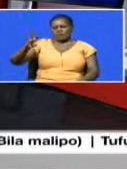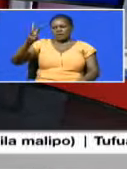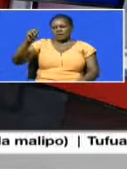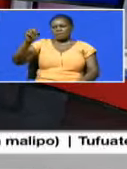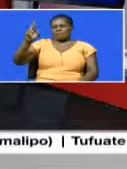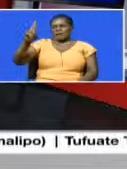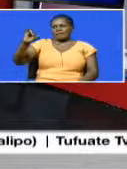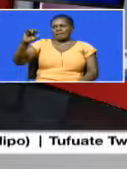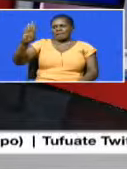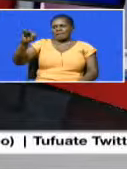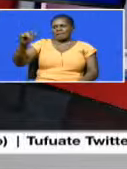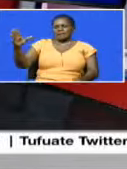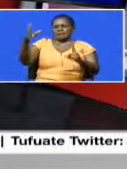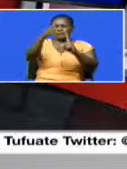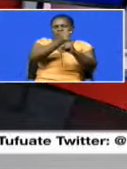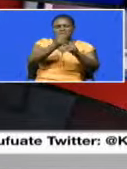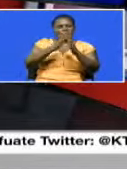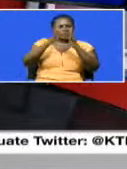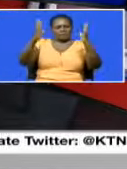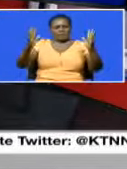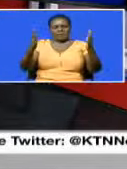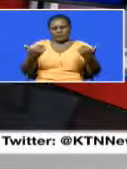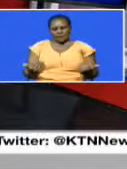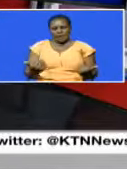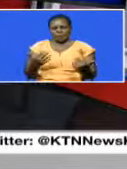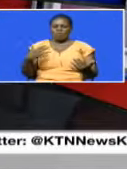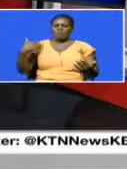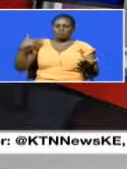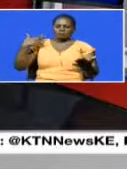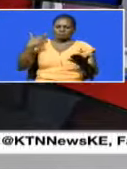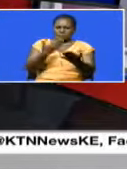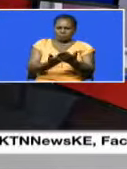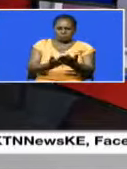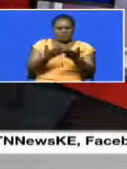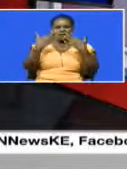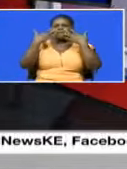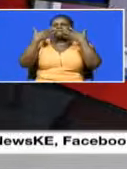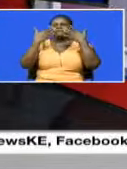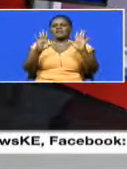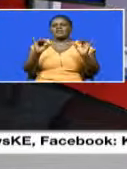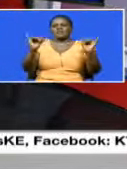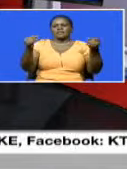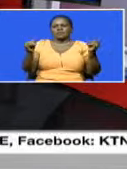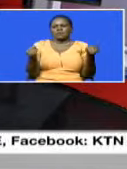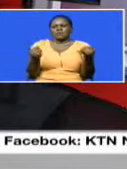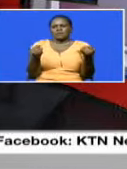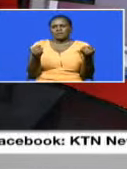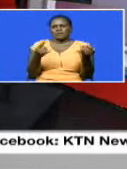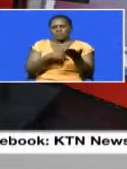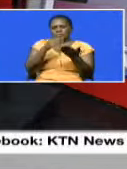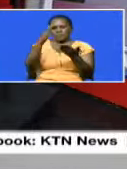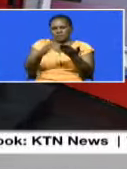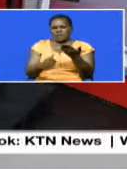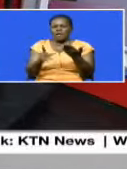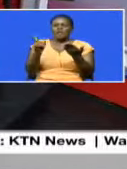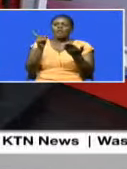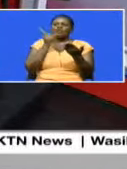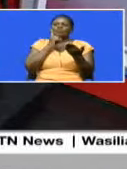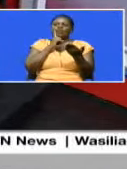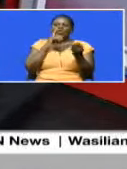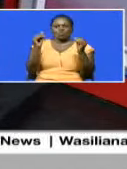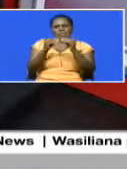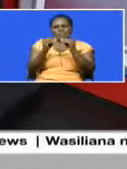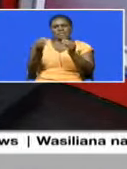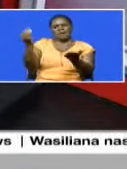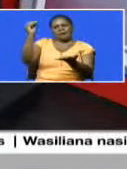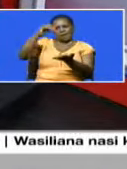kwa kupiga hatua hiyo muhimu. Basi mtazamaji, kufikia hapo naweka kikomo kwenye taarifa za KTN leo wikendi. Kesho inshallah, Mwenyezi